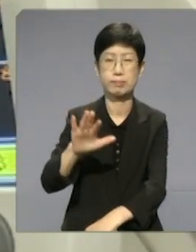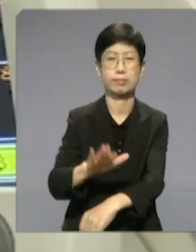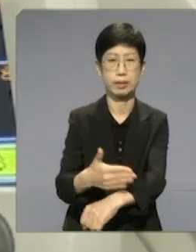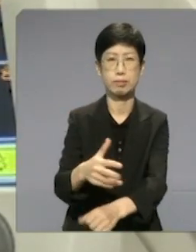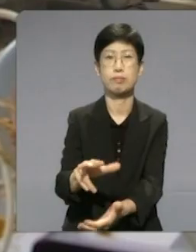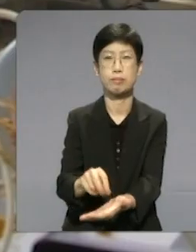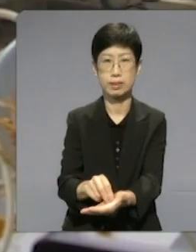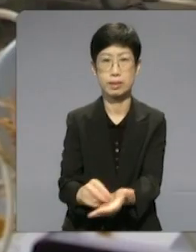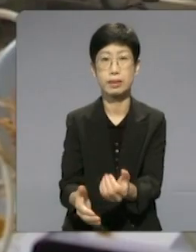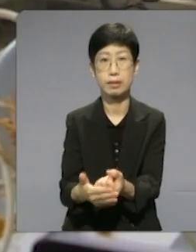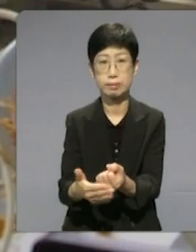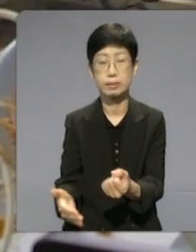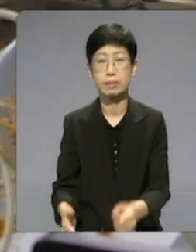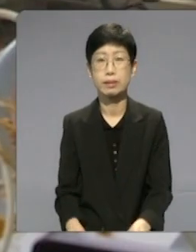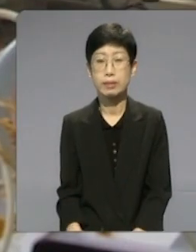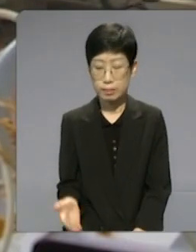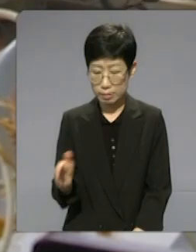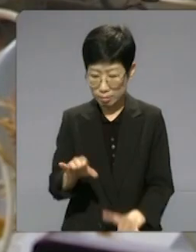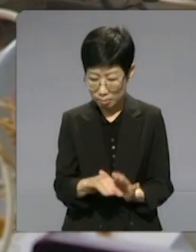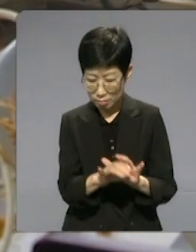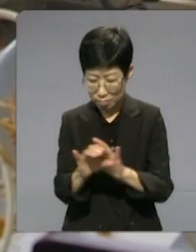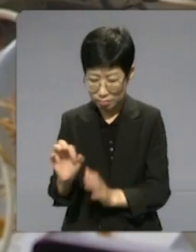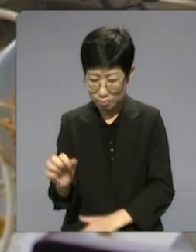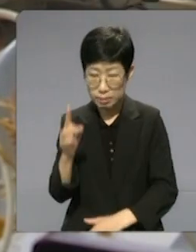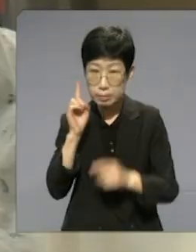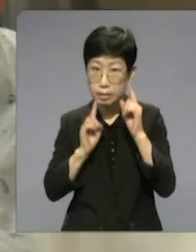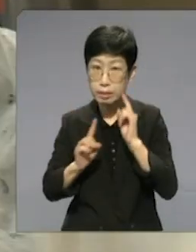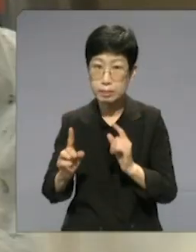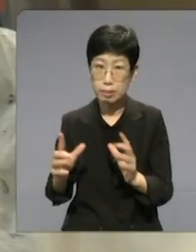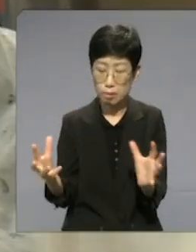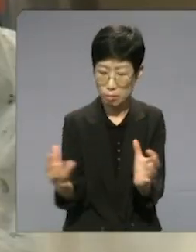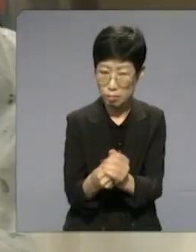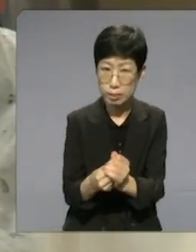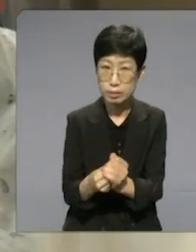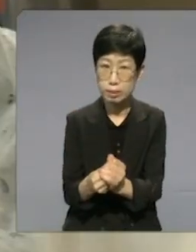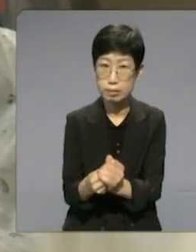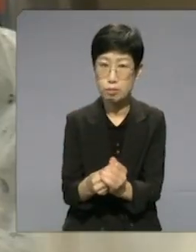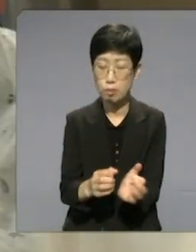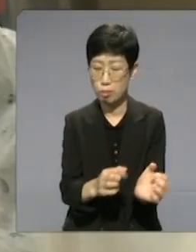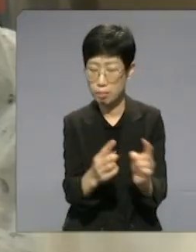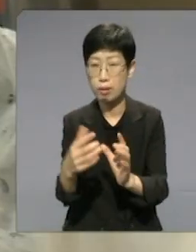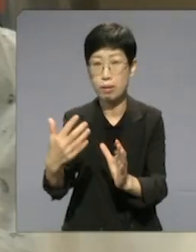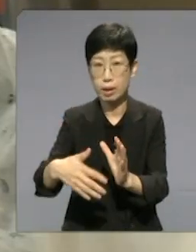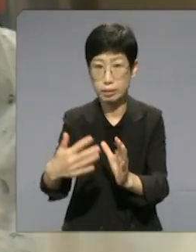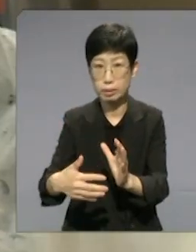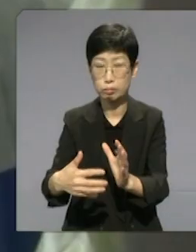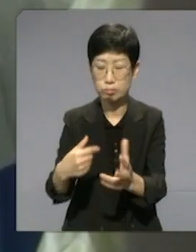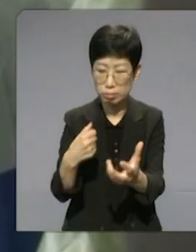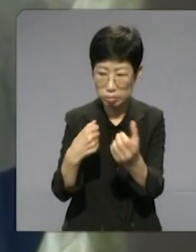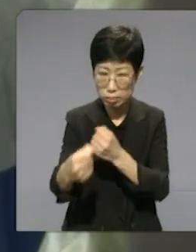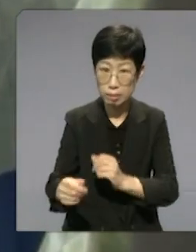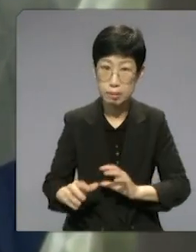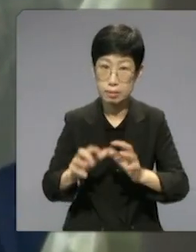한몫했습니다. 하지만 코로나19로 인한 상처가 아물기도 전에 세계는